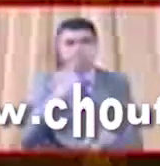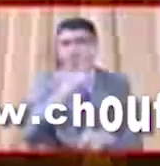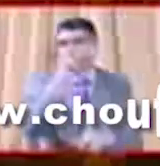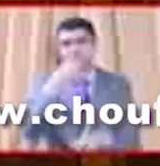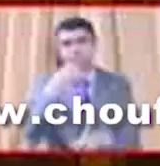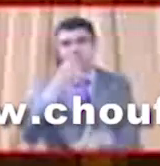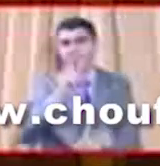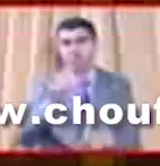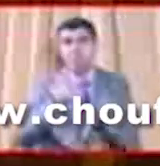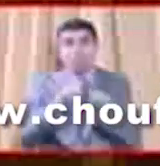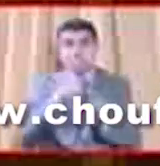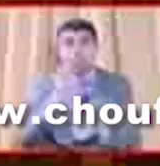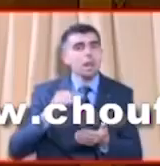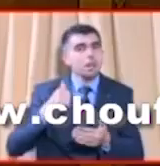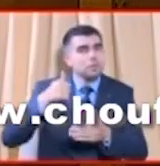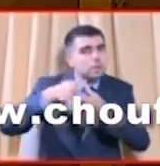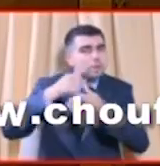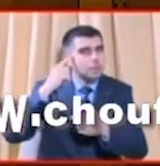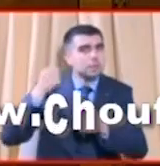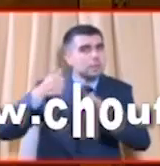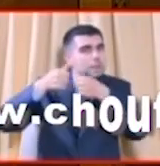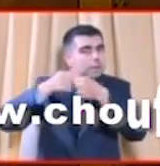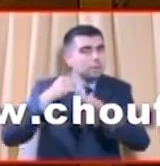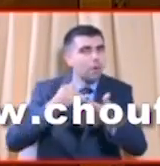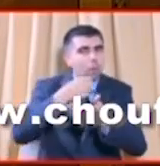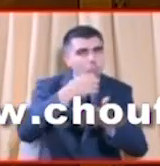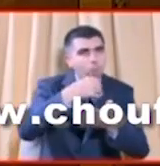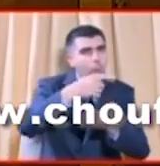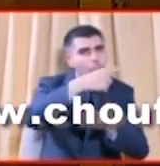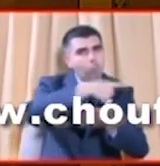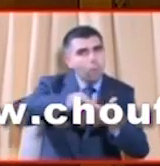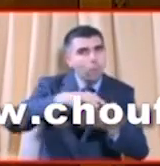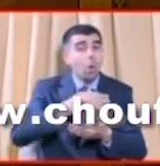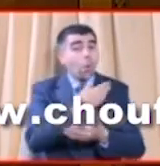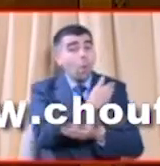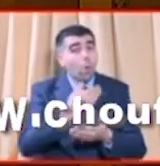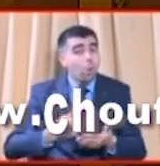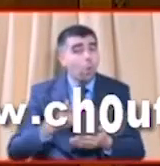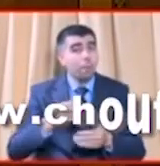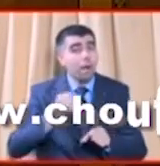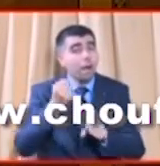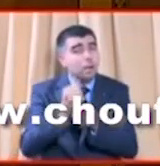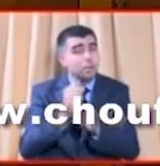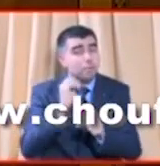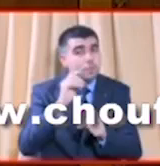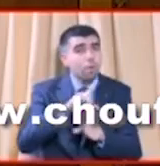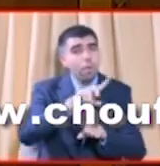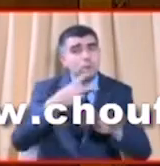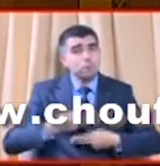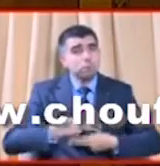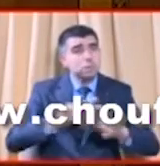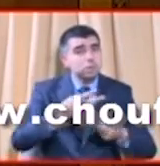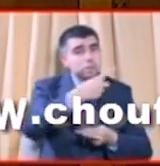القوة حين يحتل الشارع العام. بأنكم بدأتم مسيرتكم الحكومية بالدعايات لتسريع